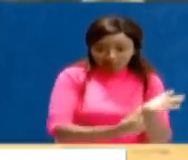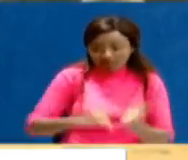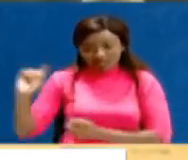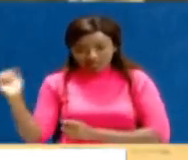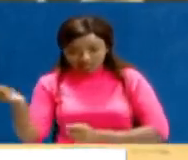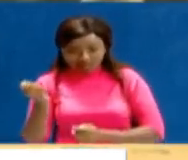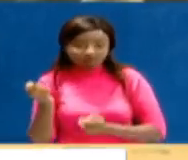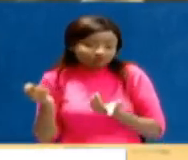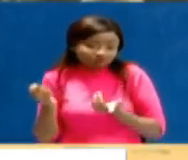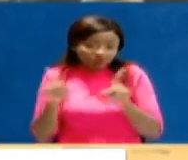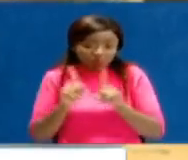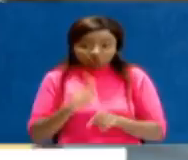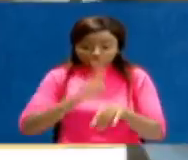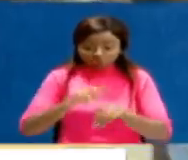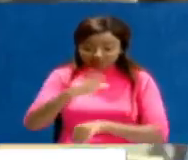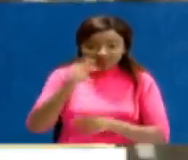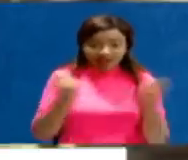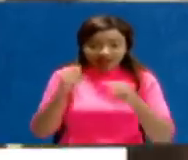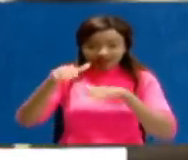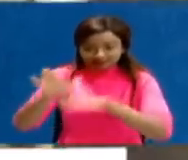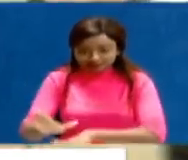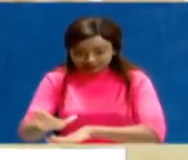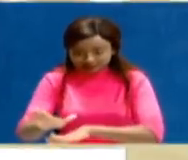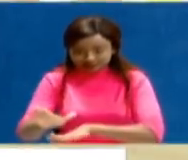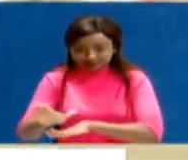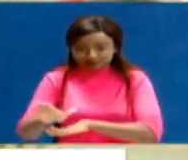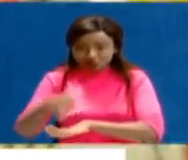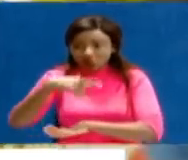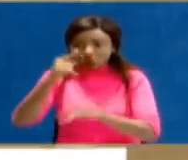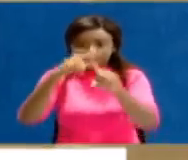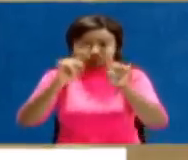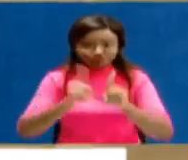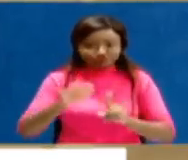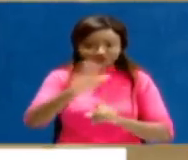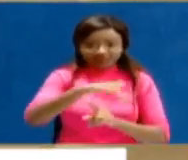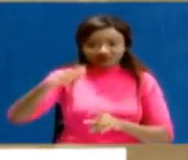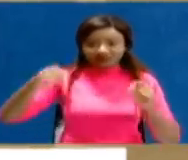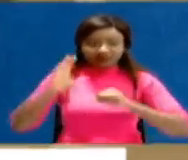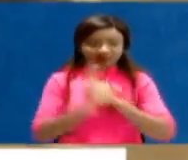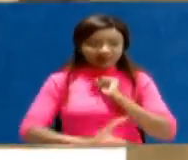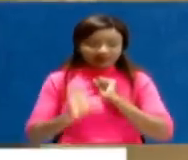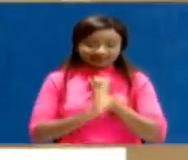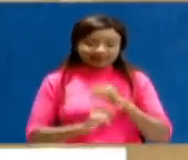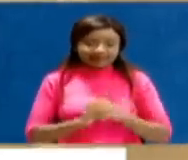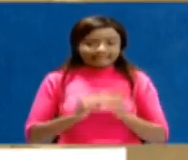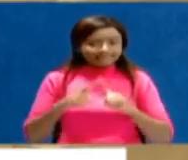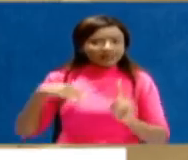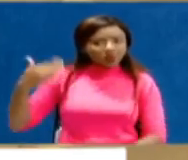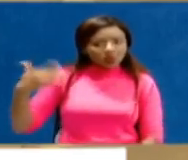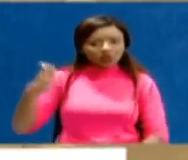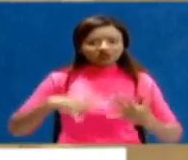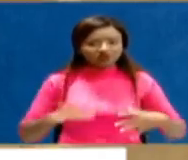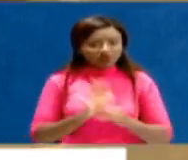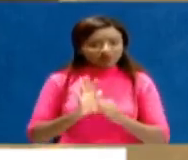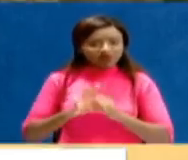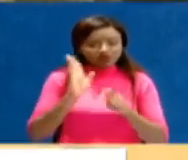Uganda, pia inatumika kama eneo la kuegesha magari ya kuelekea sehemu mbalimbali ya nchi. Kila siku maelfu ya watu